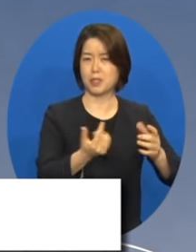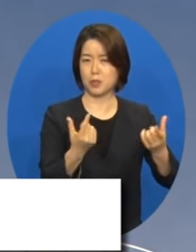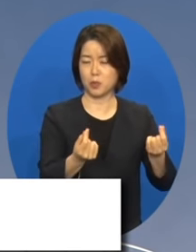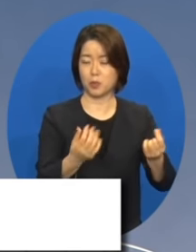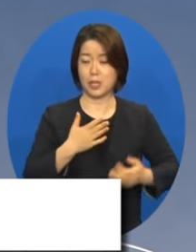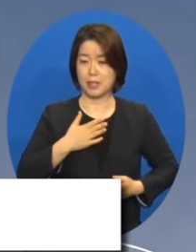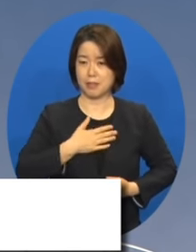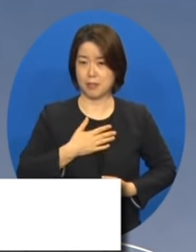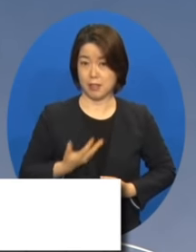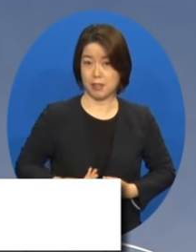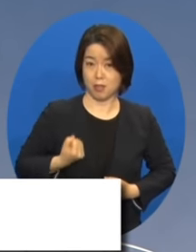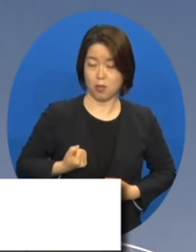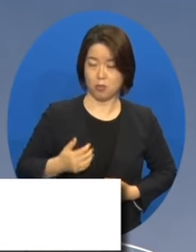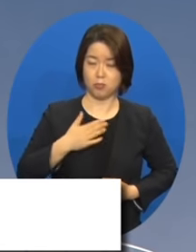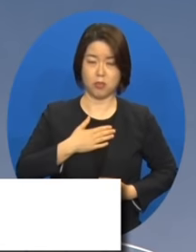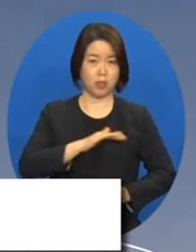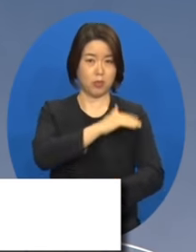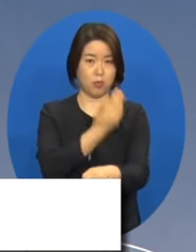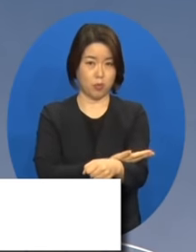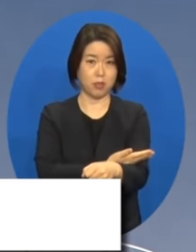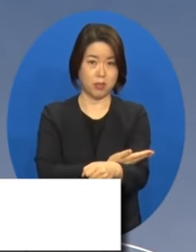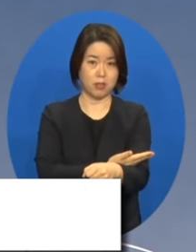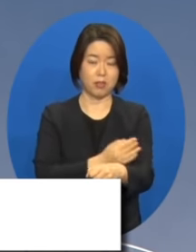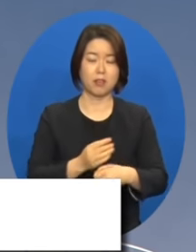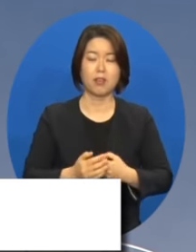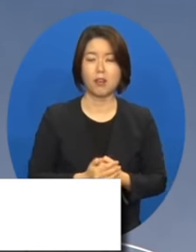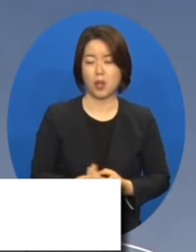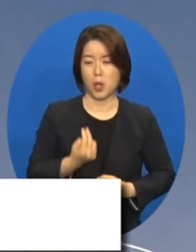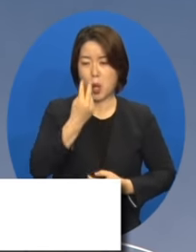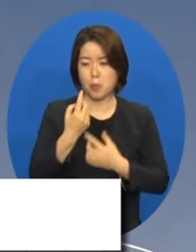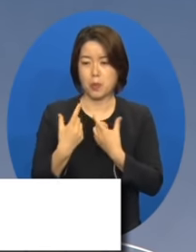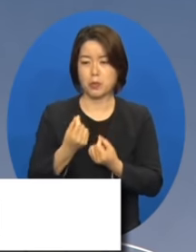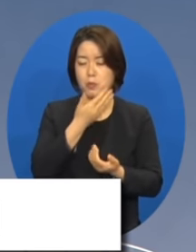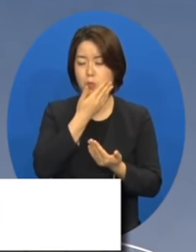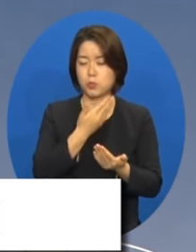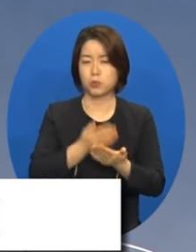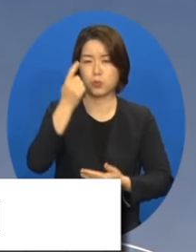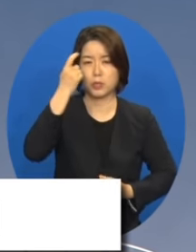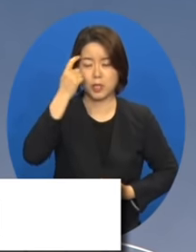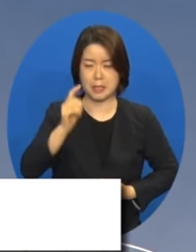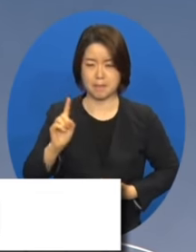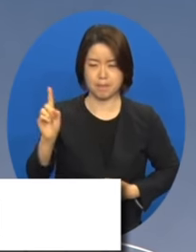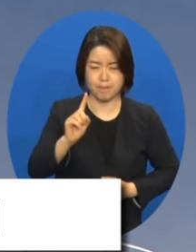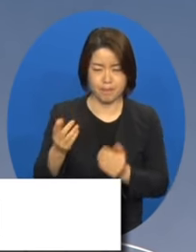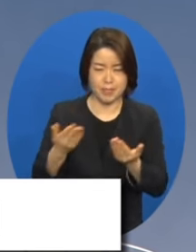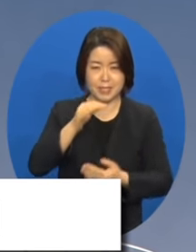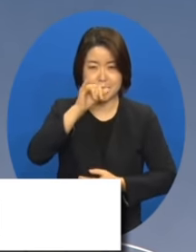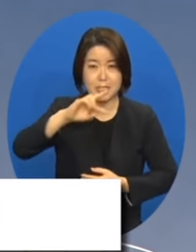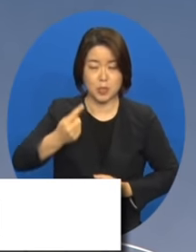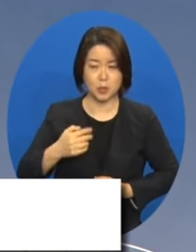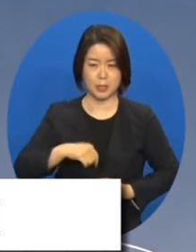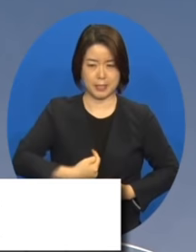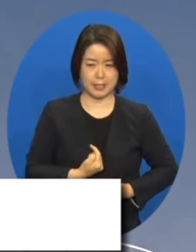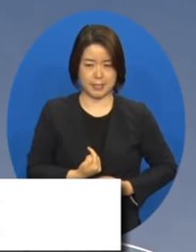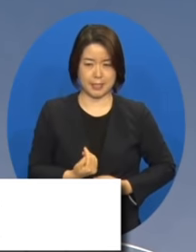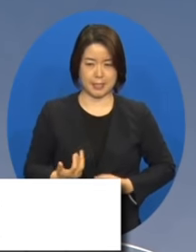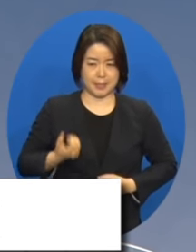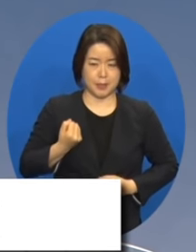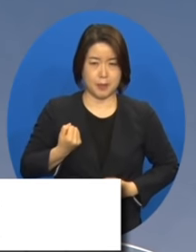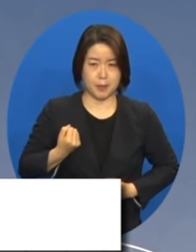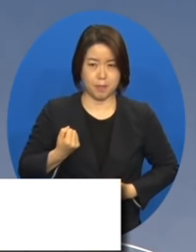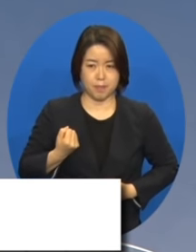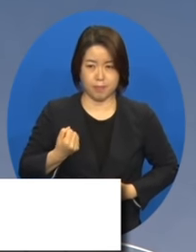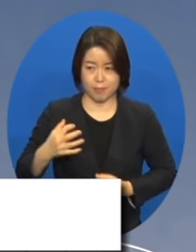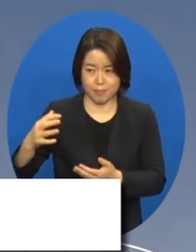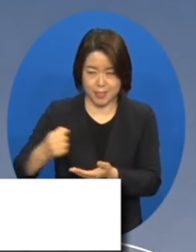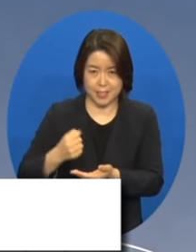내 권리다 그건 정보와 목숨처럼 소중하게 여기고 무슨 일이 있어도 자기 목선 꼭 챙기려고 하는 세상이